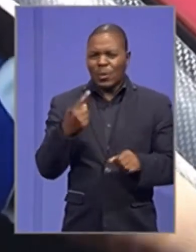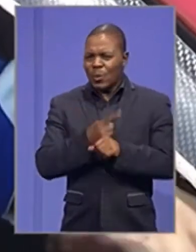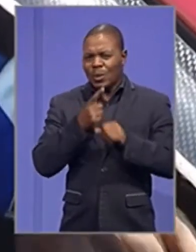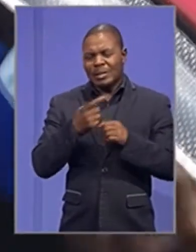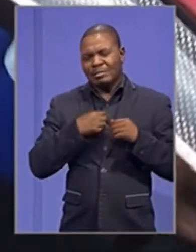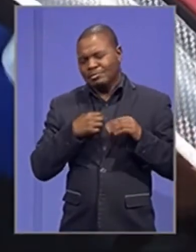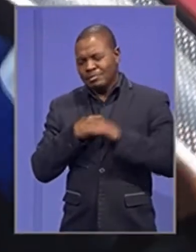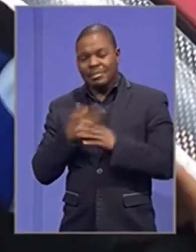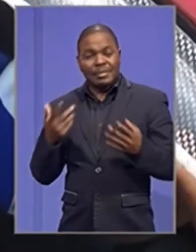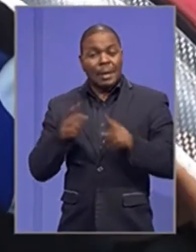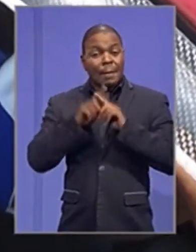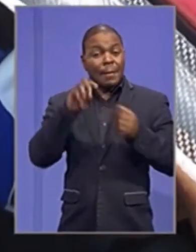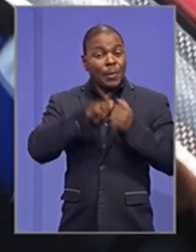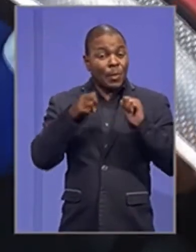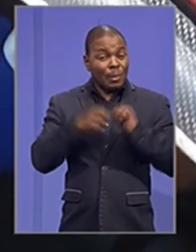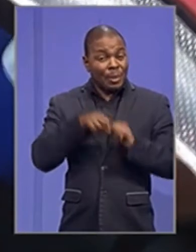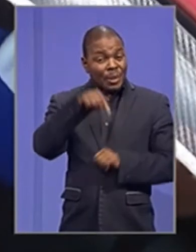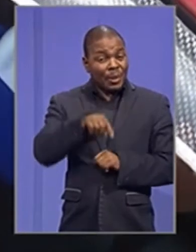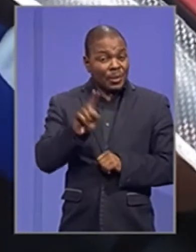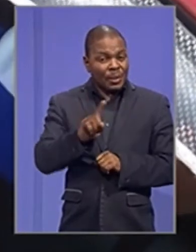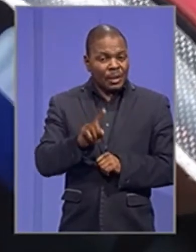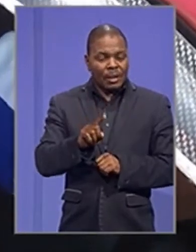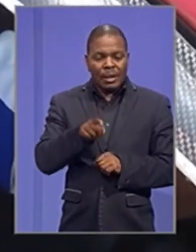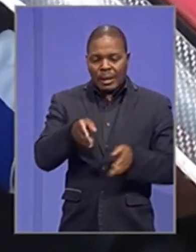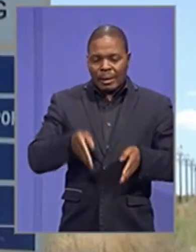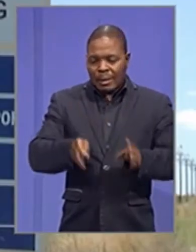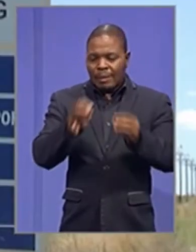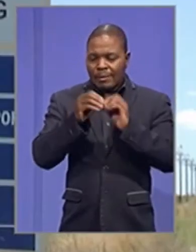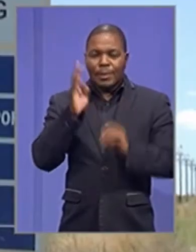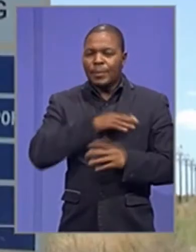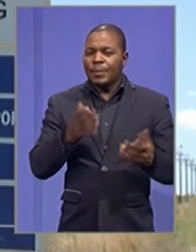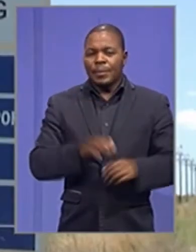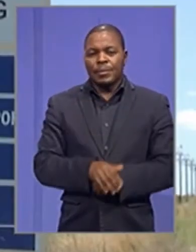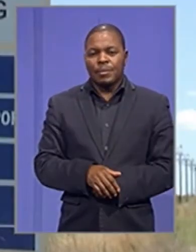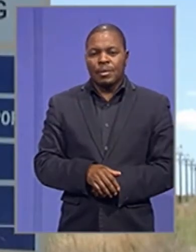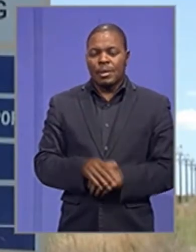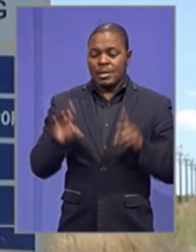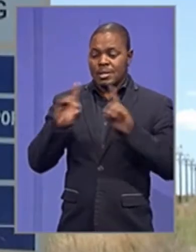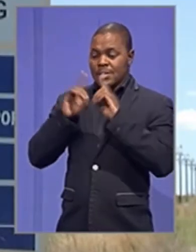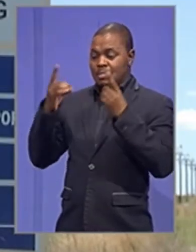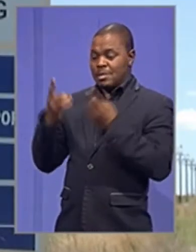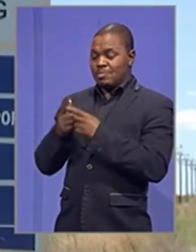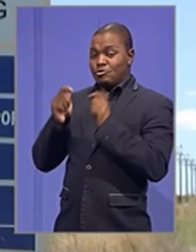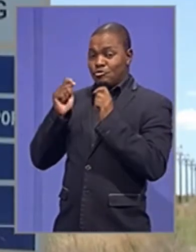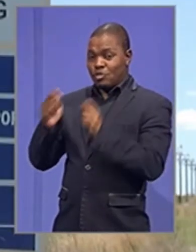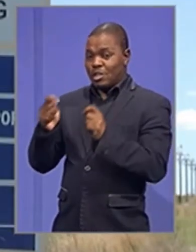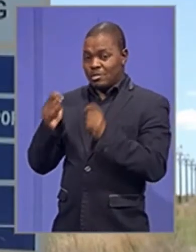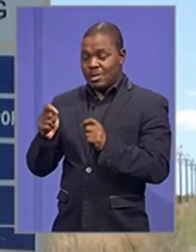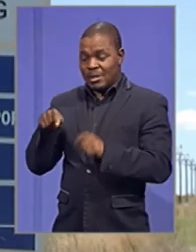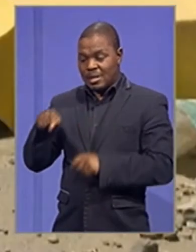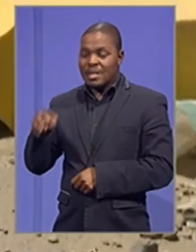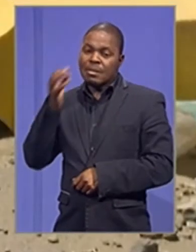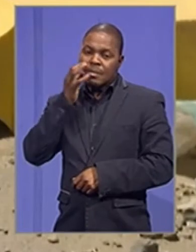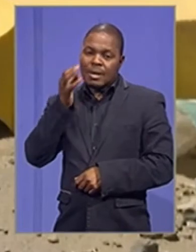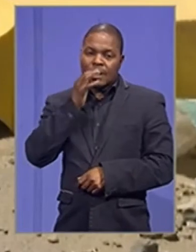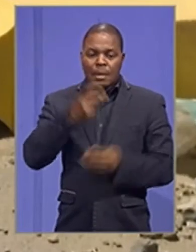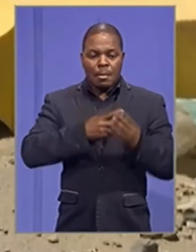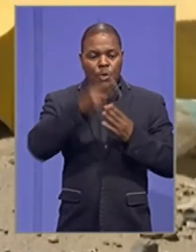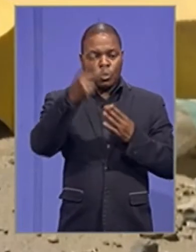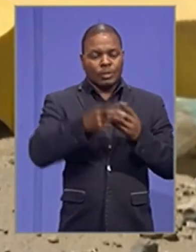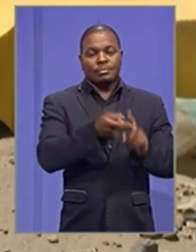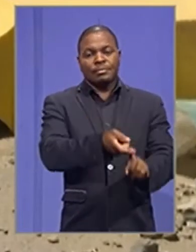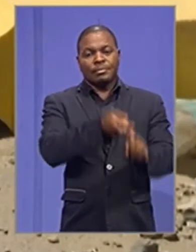jwale bothata ba re botholang ke ba tsela ena ha e kgone go lokiswa. Lefapha la ditsela le dinamelwa le re projeke e emišitšwe ge